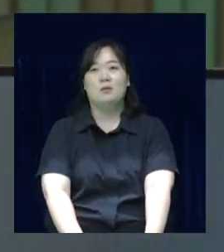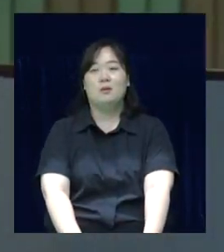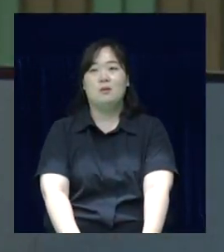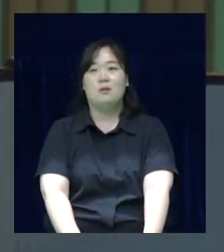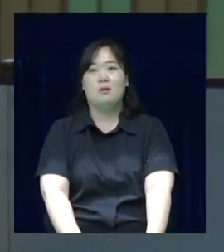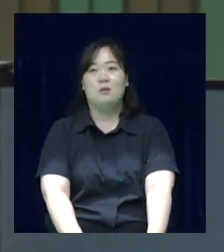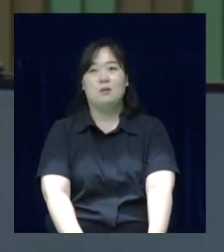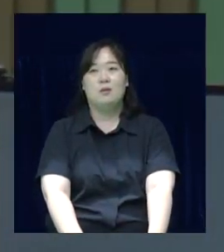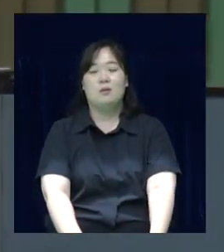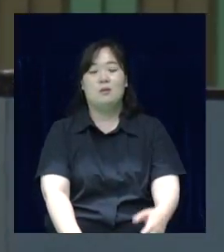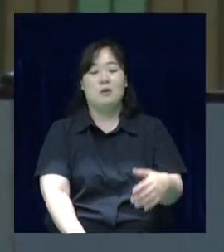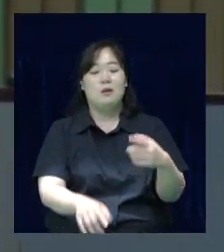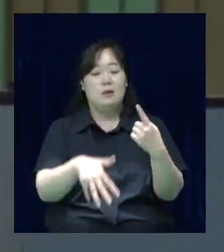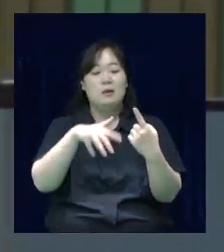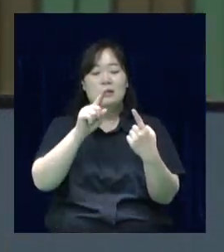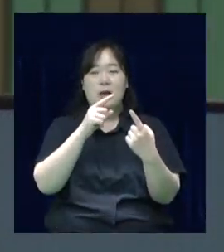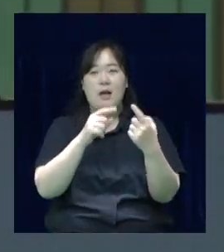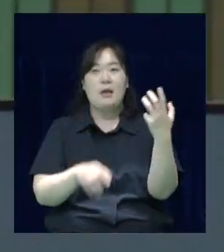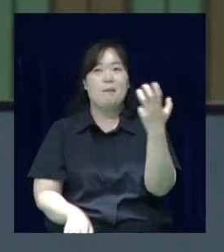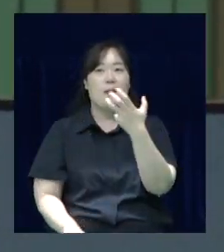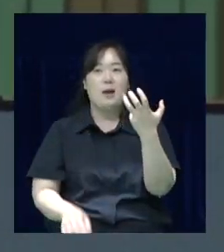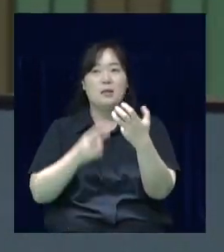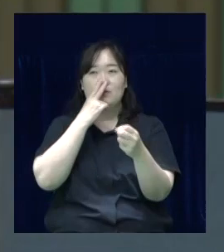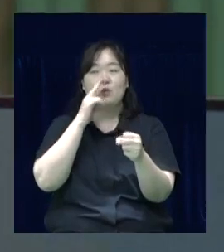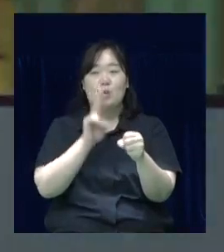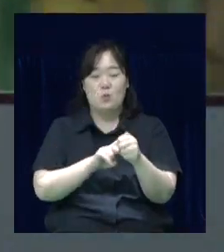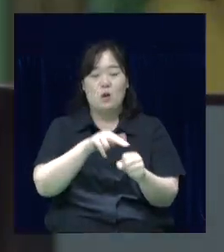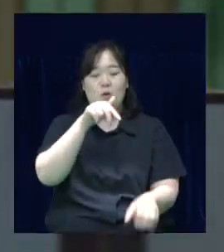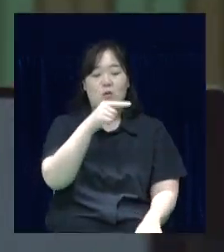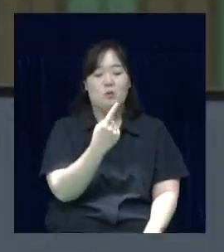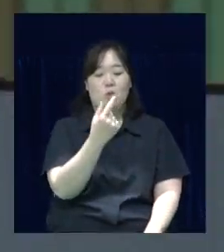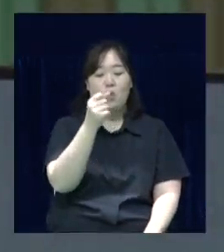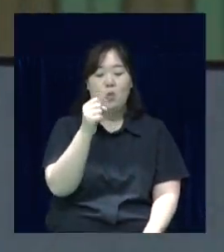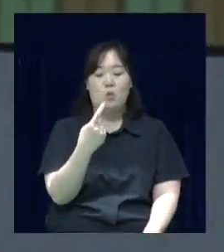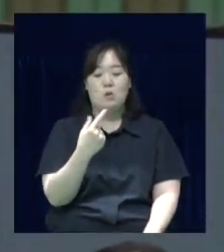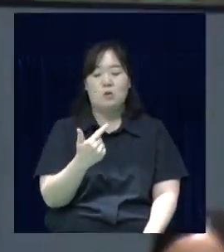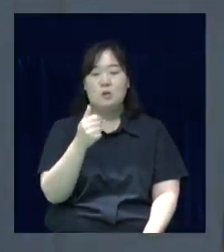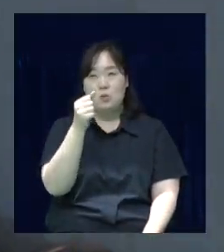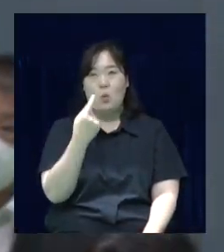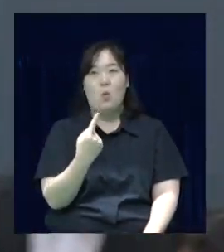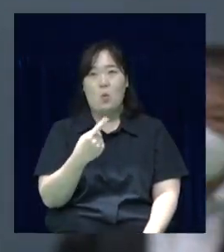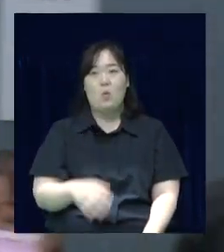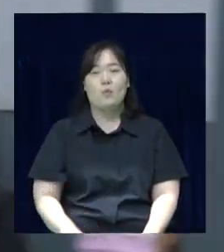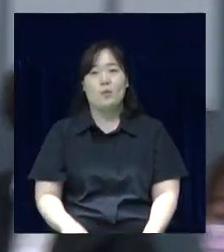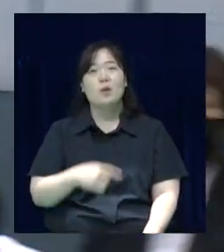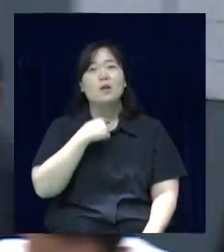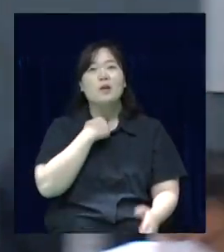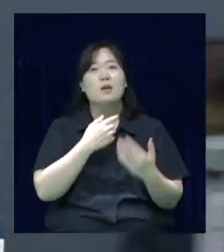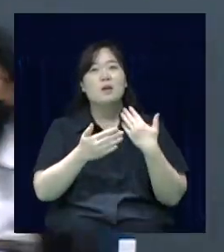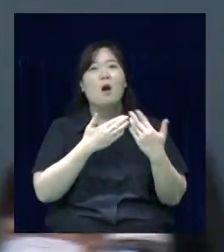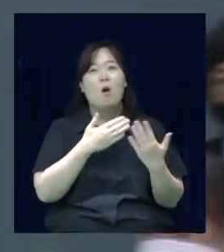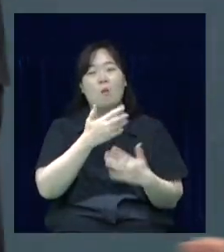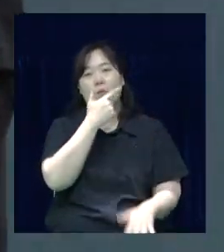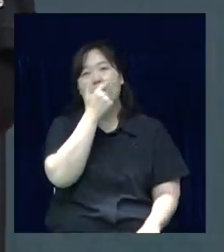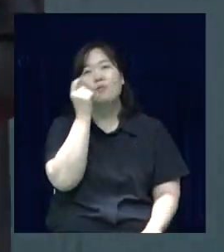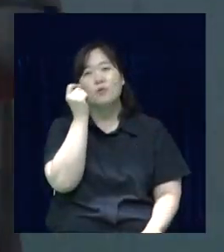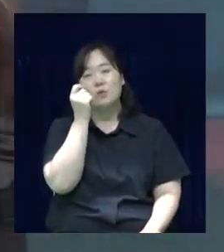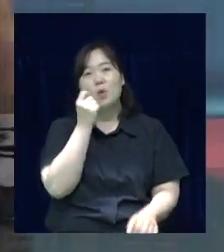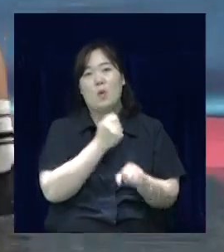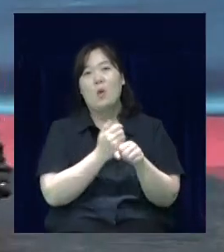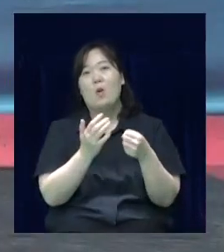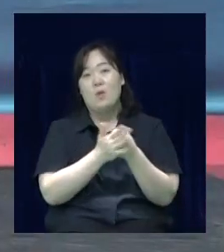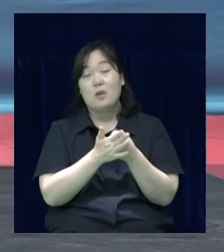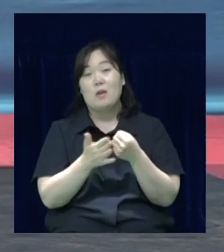1차 시도는 80kg을 네. 선택한 조은호 선수고요. 아직 경험이 많지 않아서 그런지 안정된 무게를 선택한 것